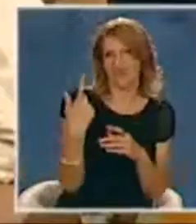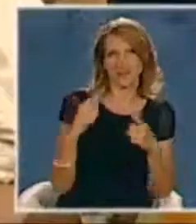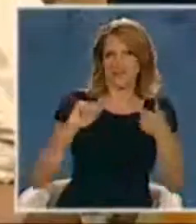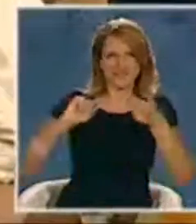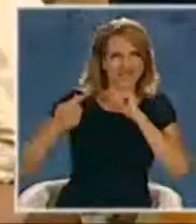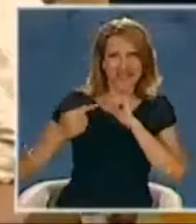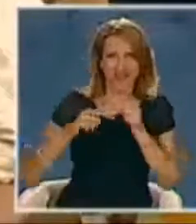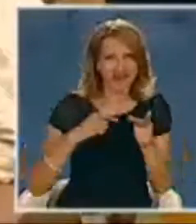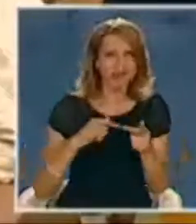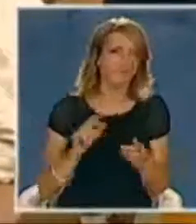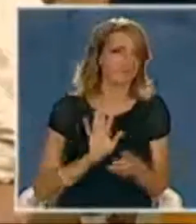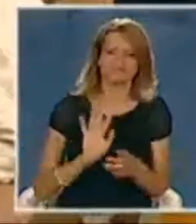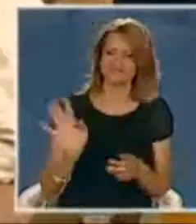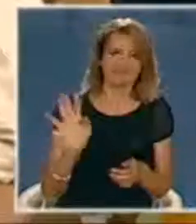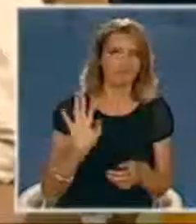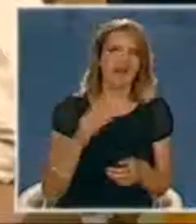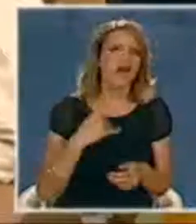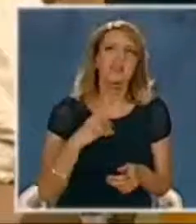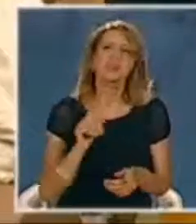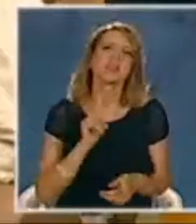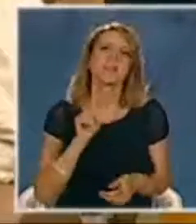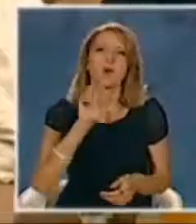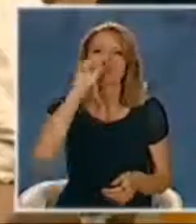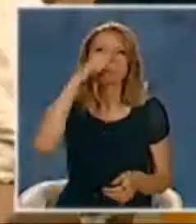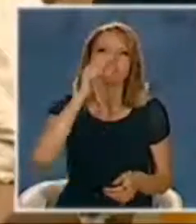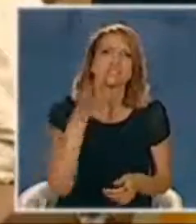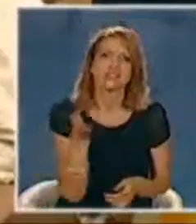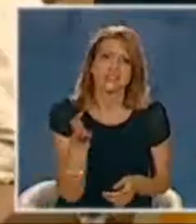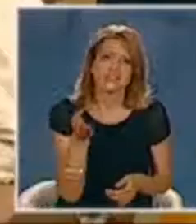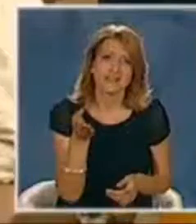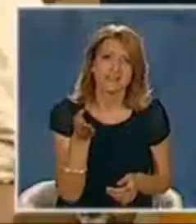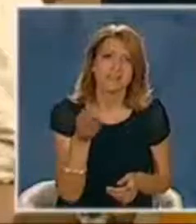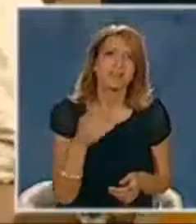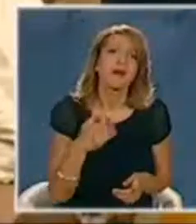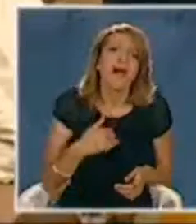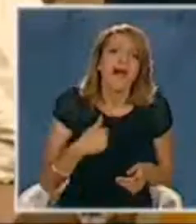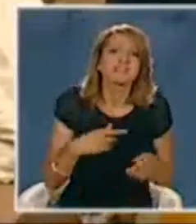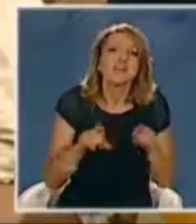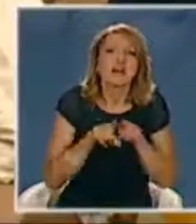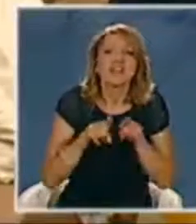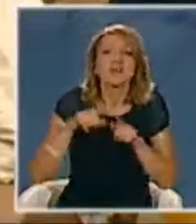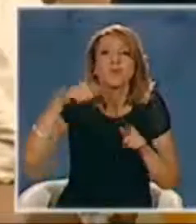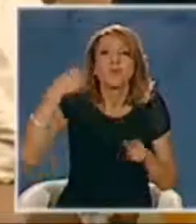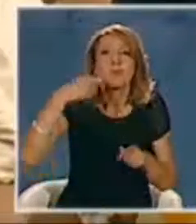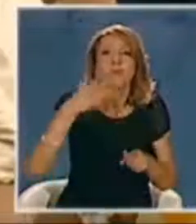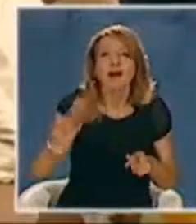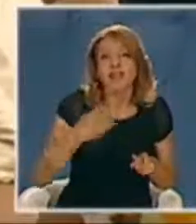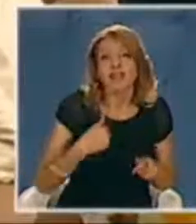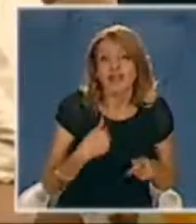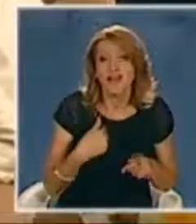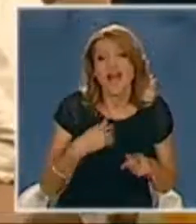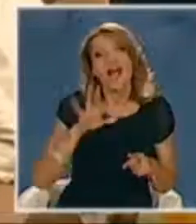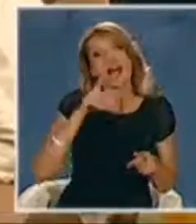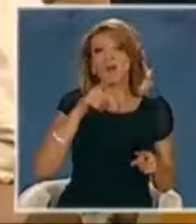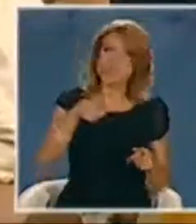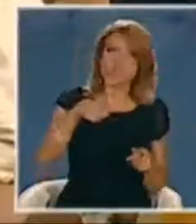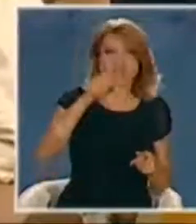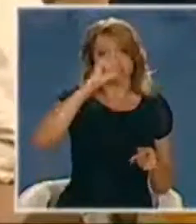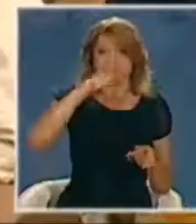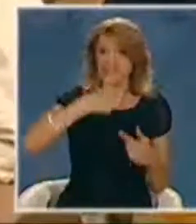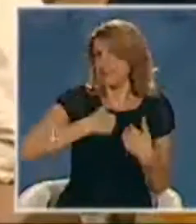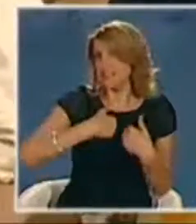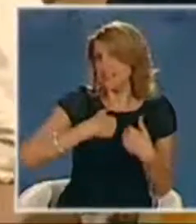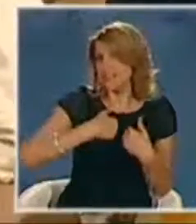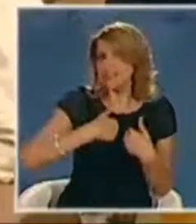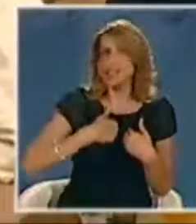двамата, и аз му казах, аз не мога да се сърда на тебе, защото аз съм ти като майка. Ако искаш, ти ми се сърди като моята дъщеря, но